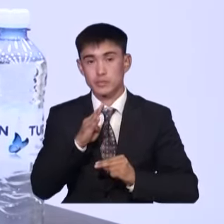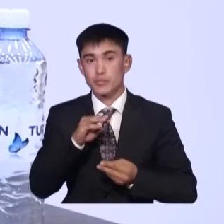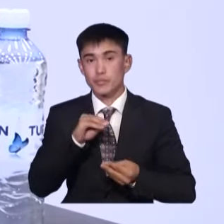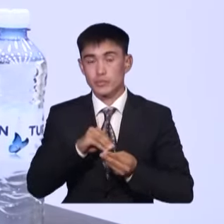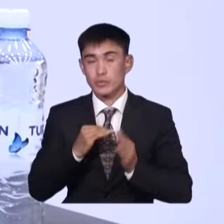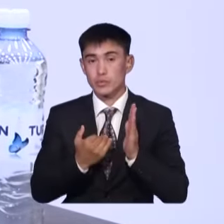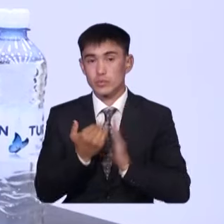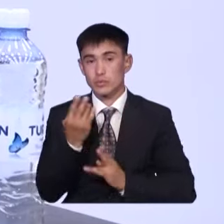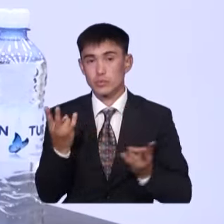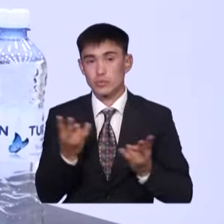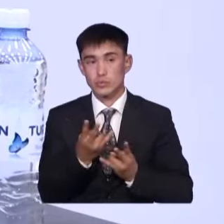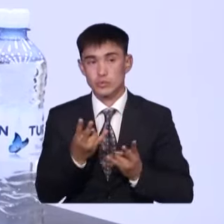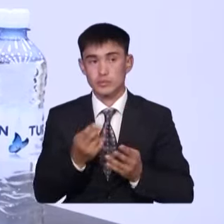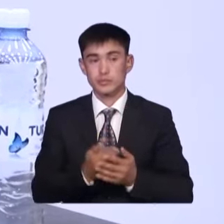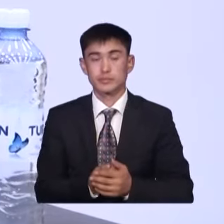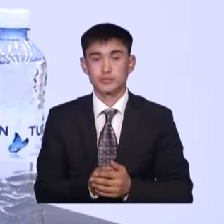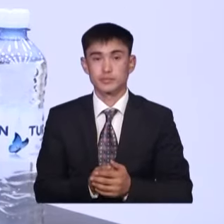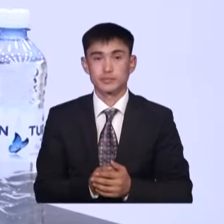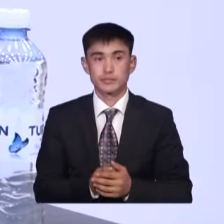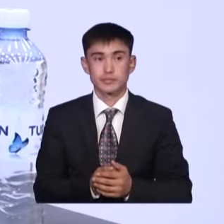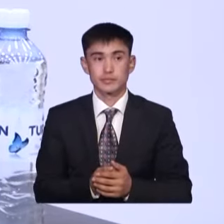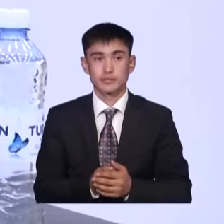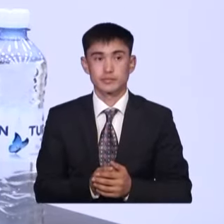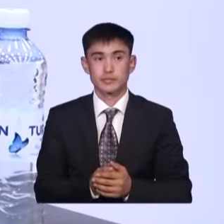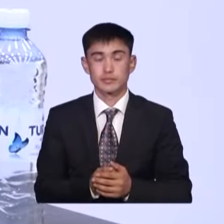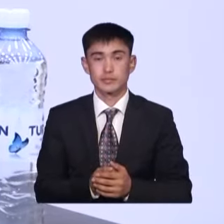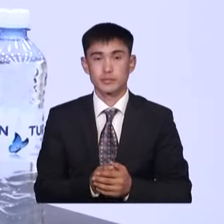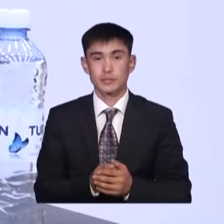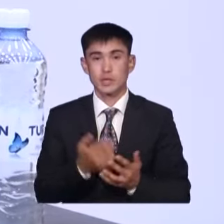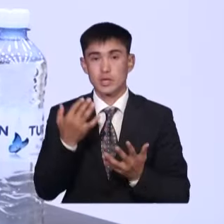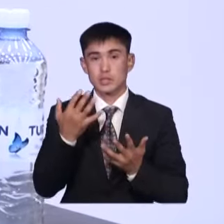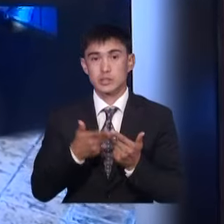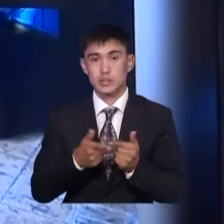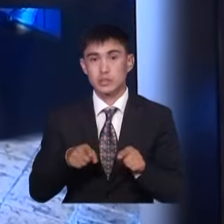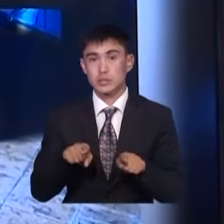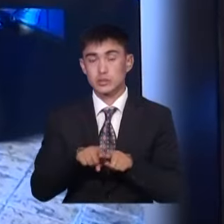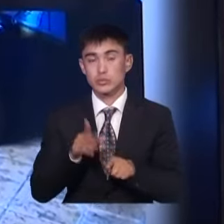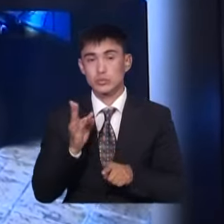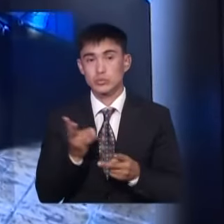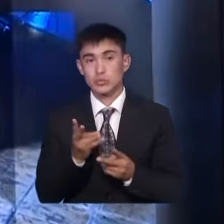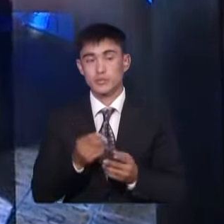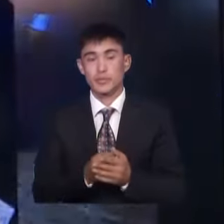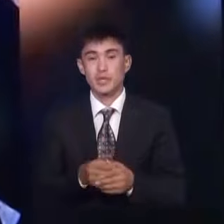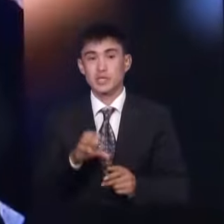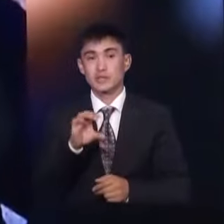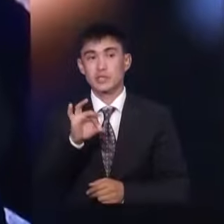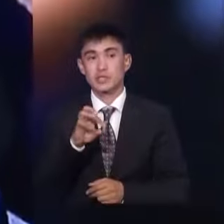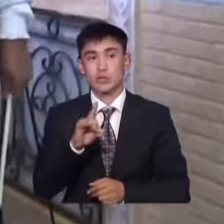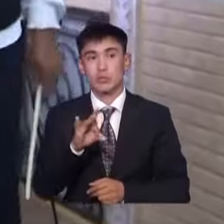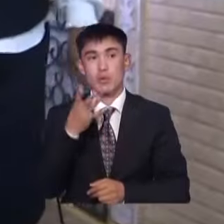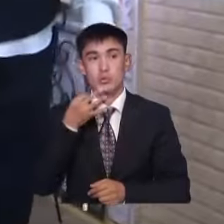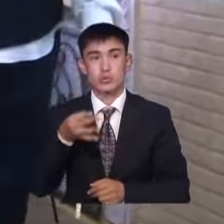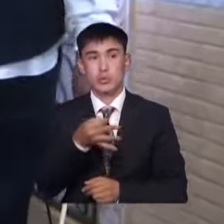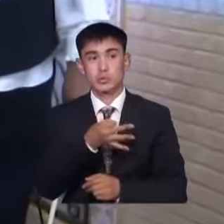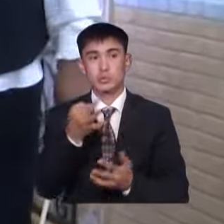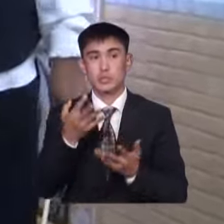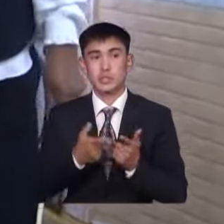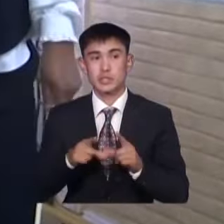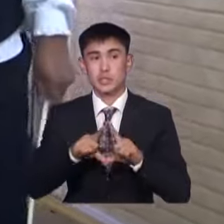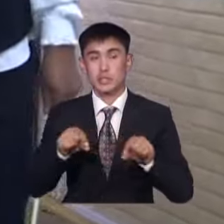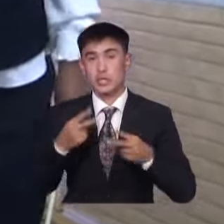жасаған азаматтың еңбекақысы медианы жалақыдан төмен болмау керек. Мұнан соң Светлана Жақыпова Алматы облысындағы бірнеше